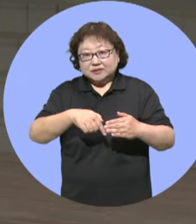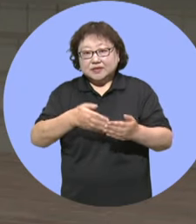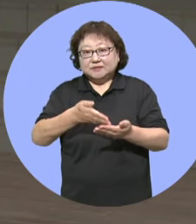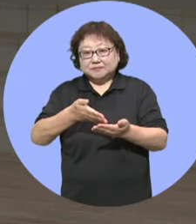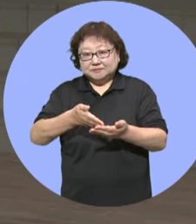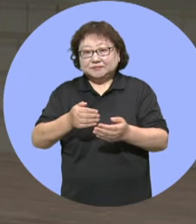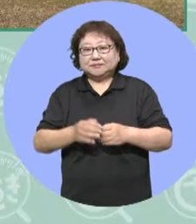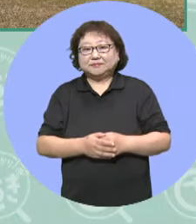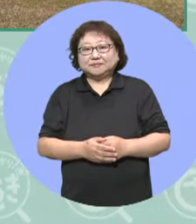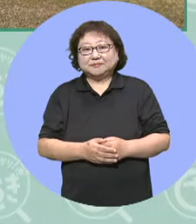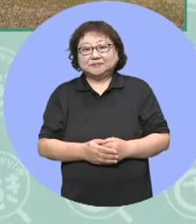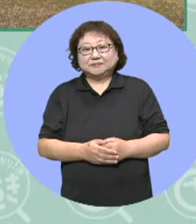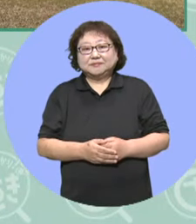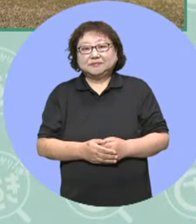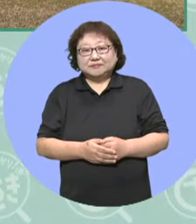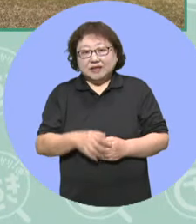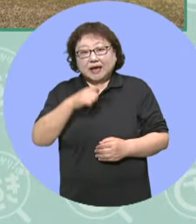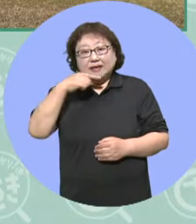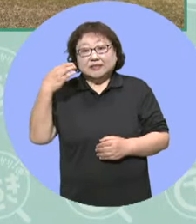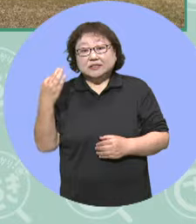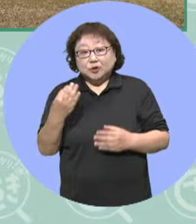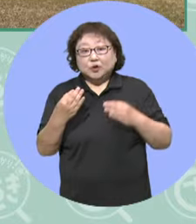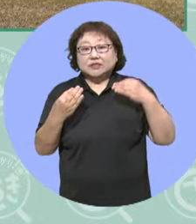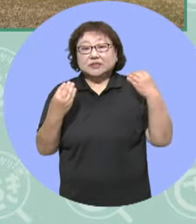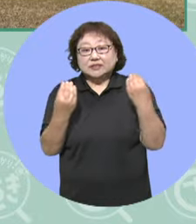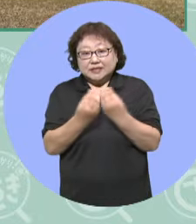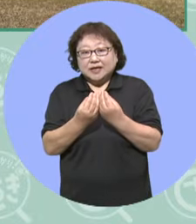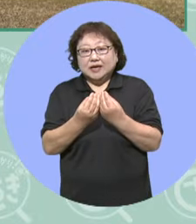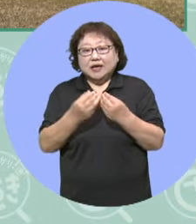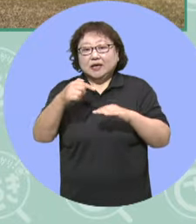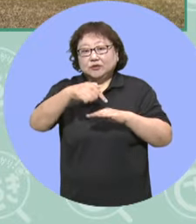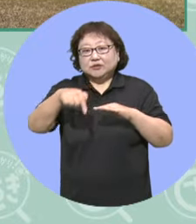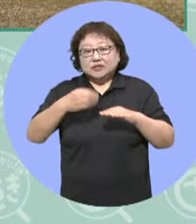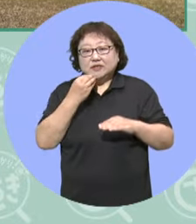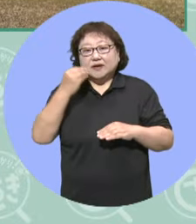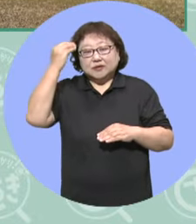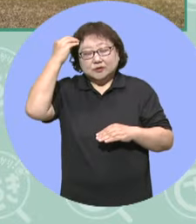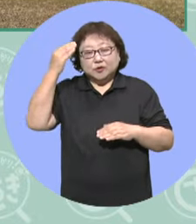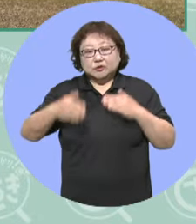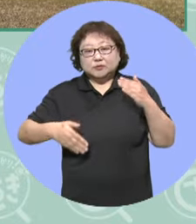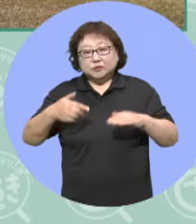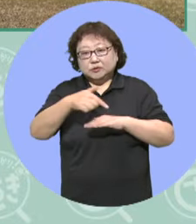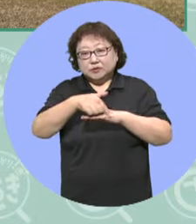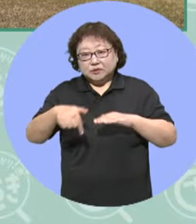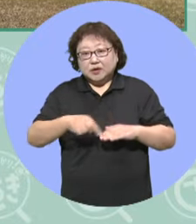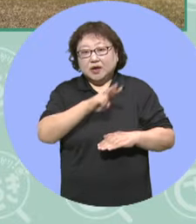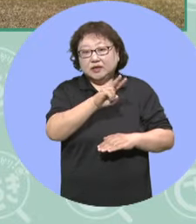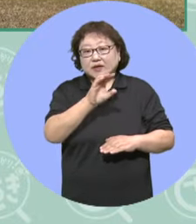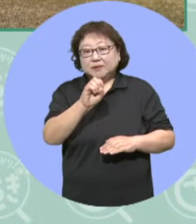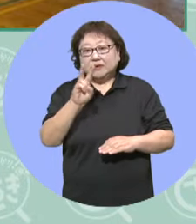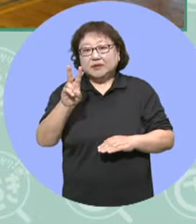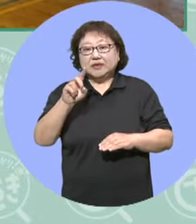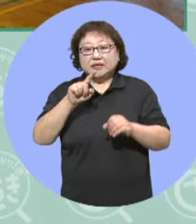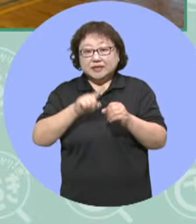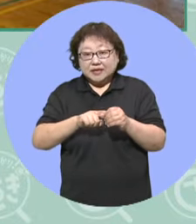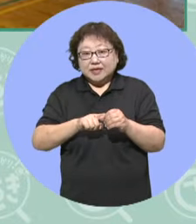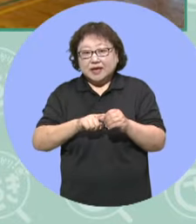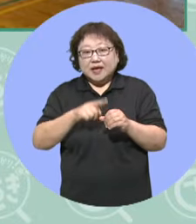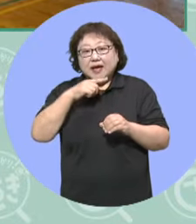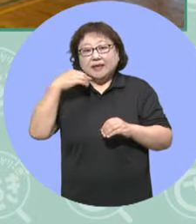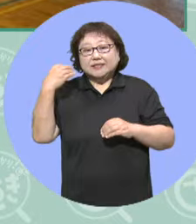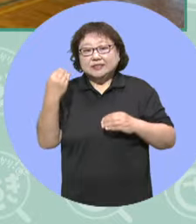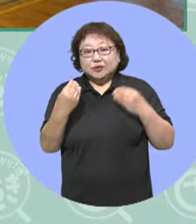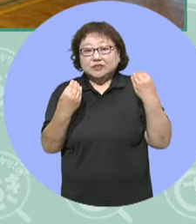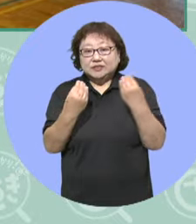ましょう。 一期一会栃木感動スポーツプロジェクトは、2022年に開催された一期一会栃